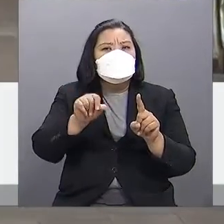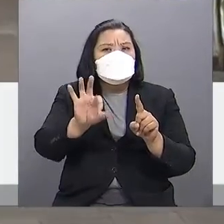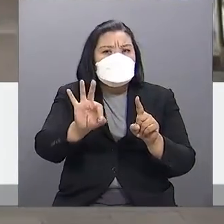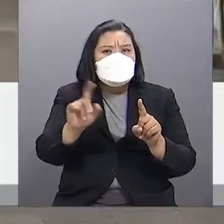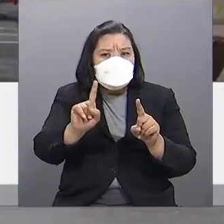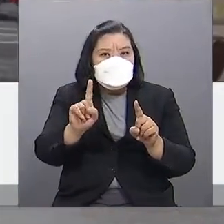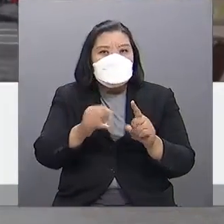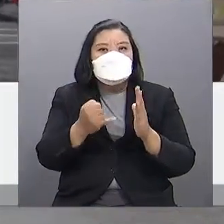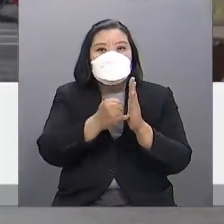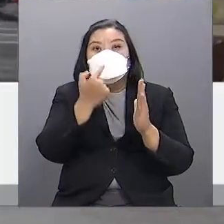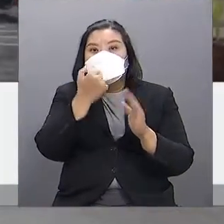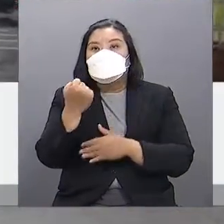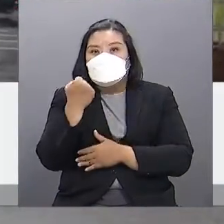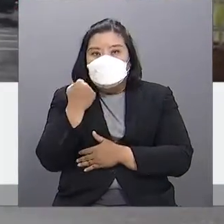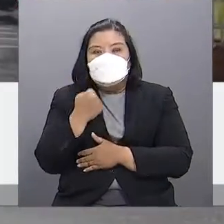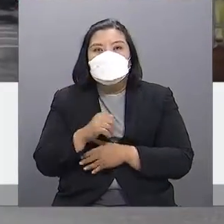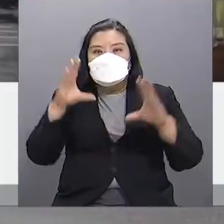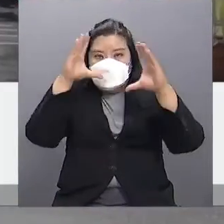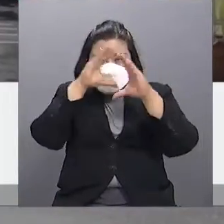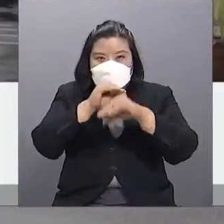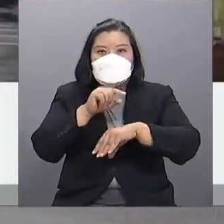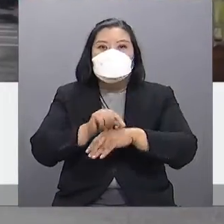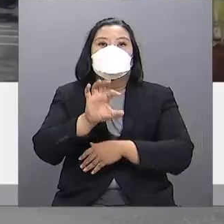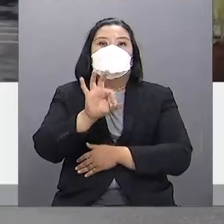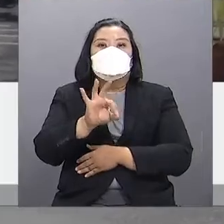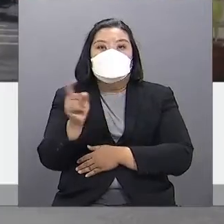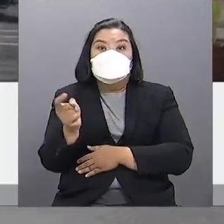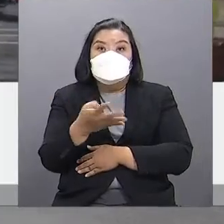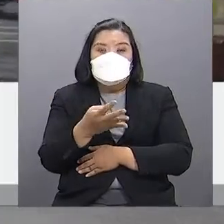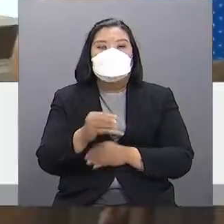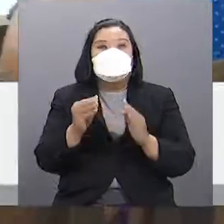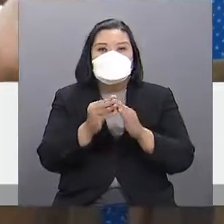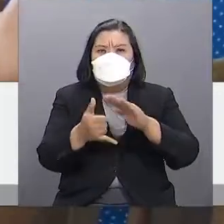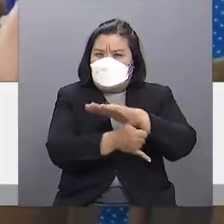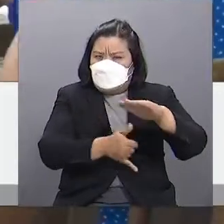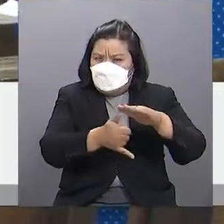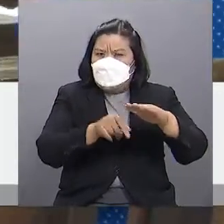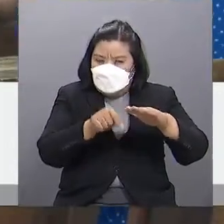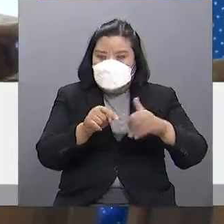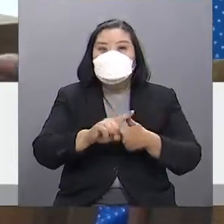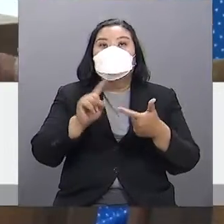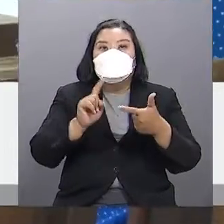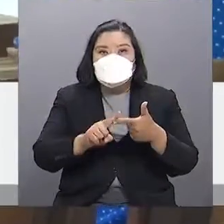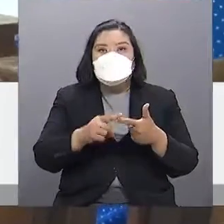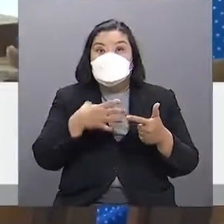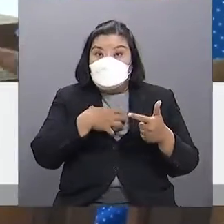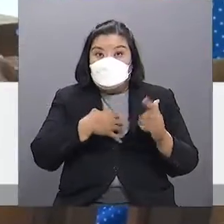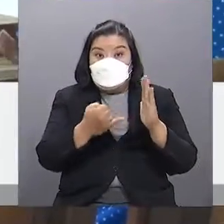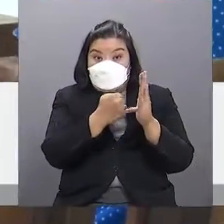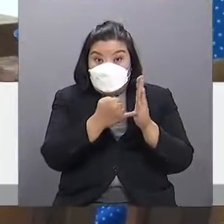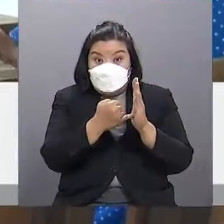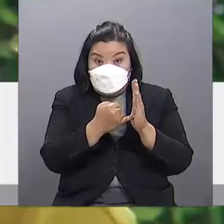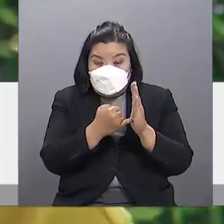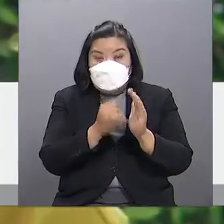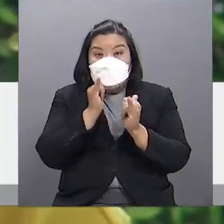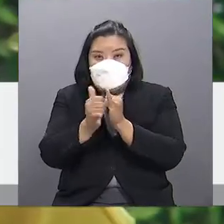ากบ้านช่วง3ทุ่มถึงตี4ของวันรุ่งขึ้นและจำกัดการเดินทางข้ามจังหวัดซึ่งก็ขยายเวลาบังคับใช้ต่อเนื่อง